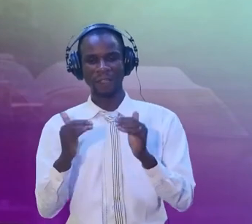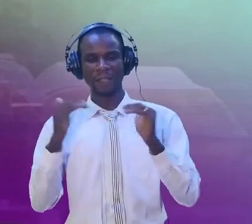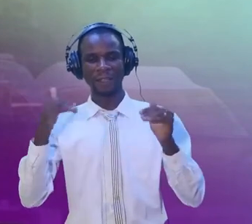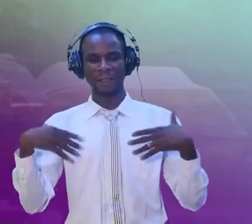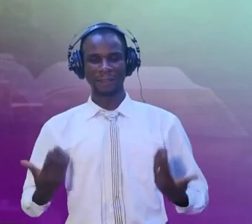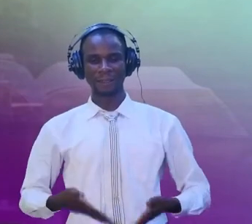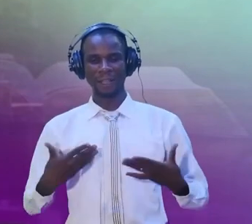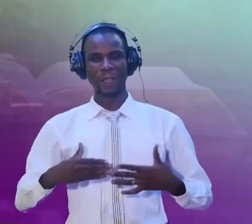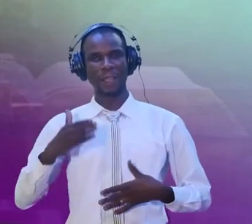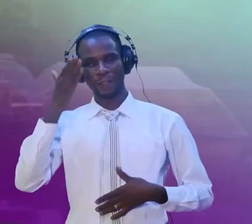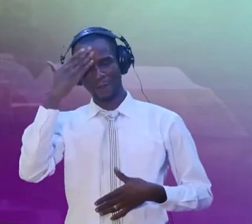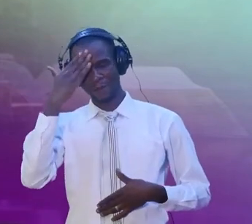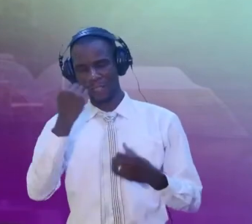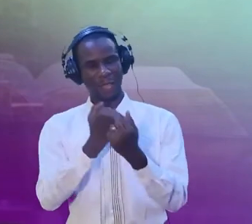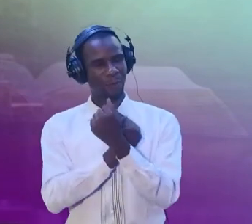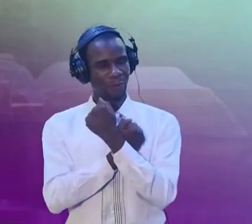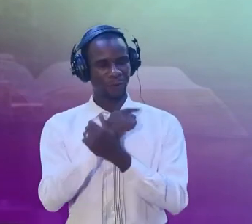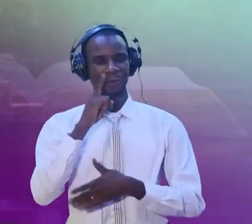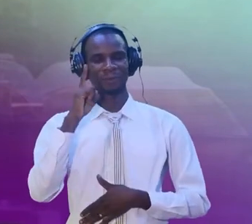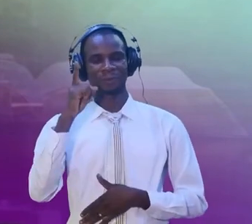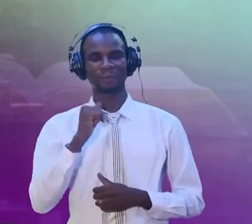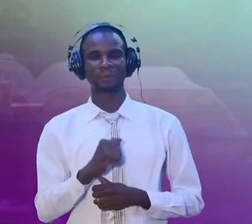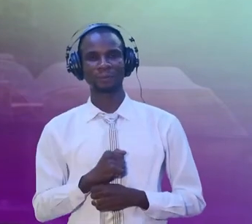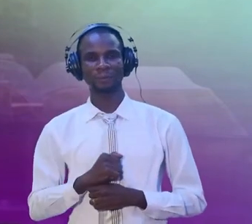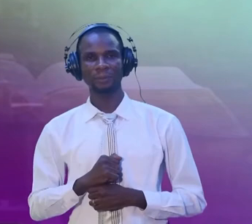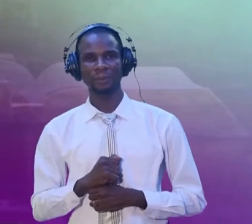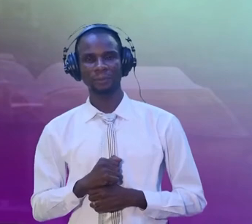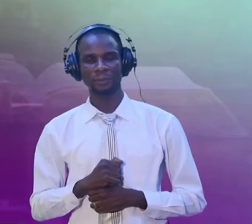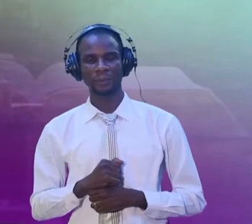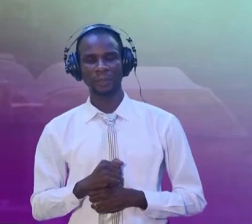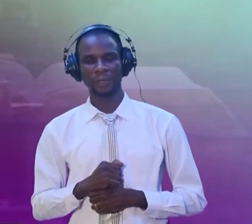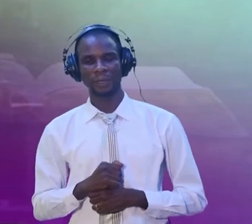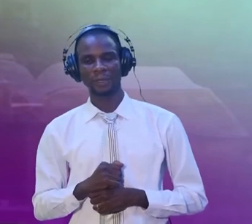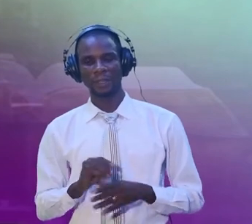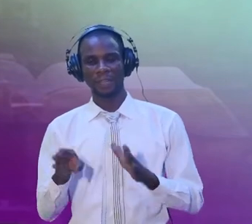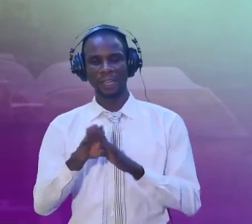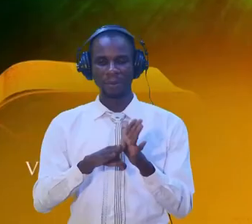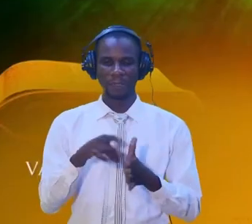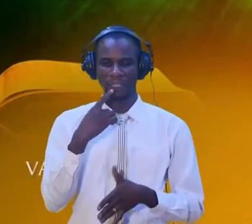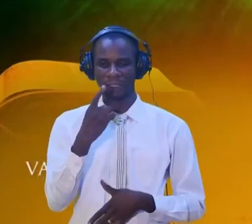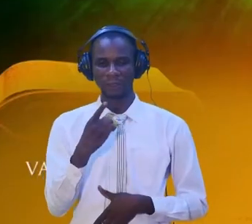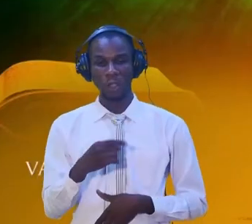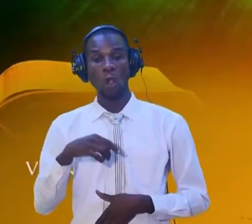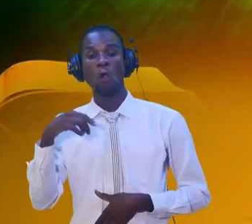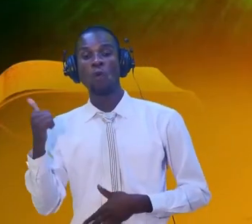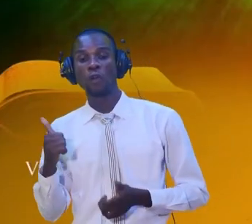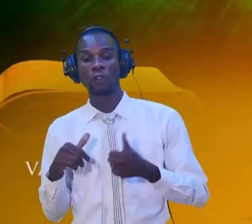Tunatembea na Yesu Kristo katika ujasiri ya upendo wake kwamba sisi ni washindi. wa